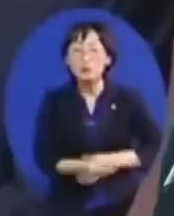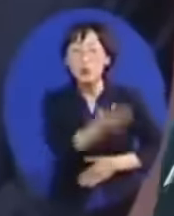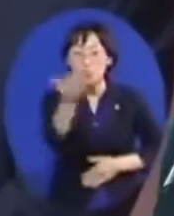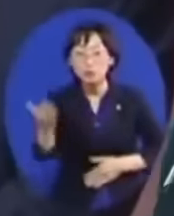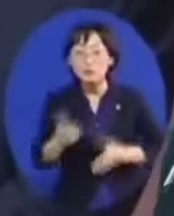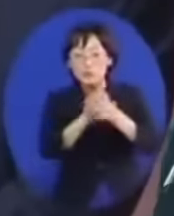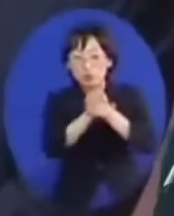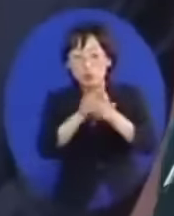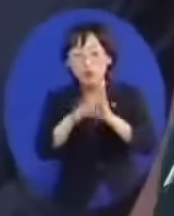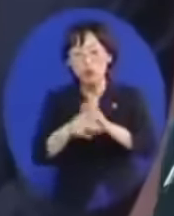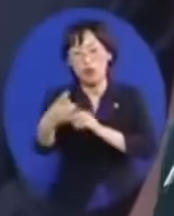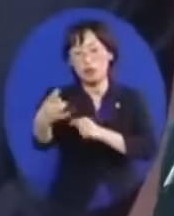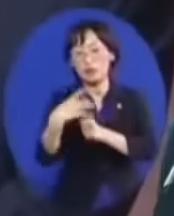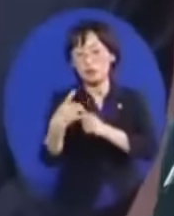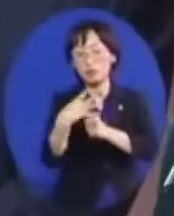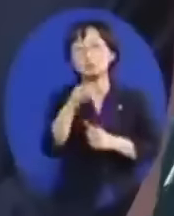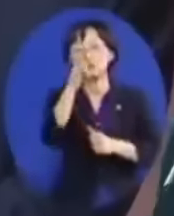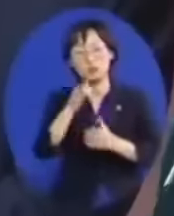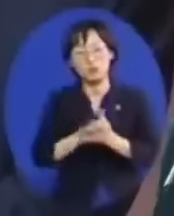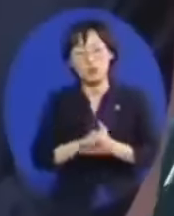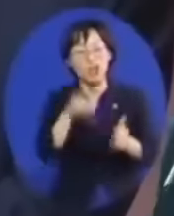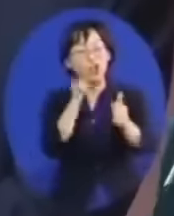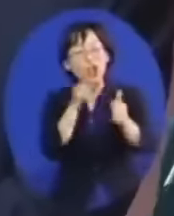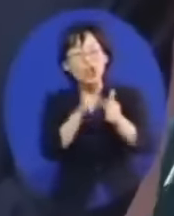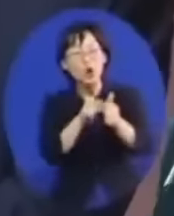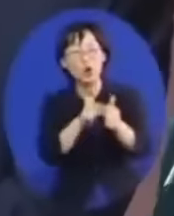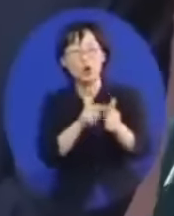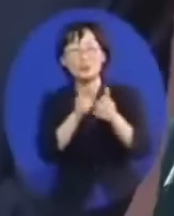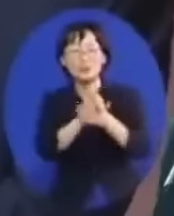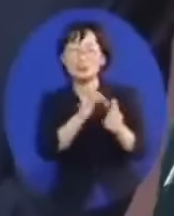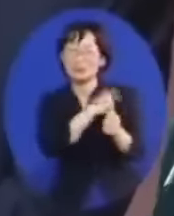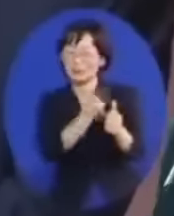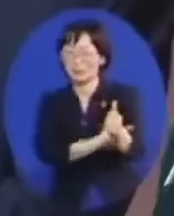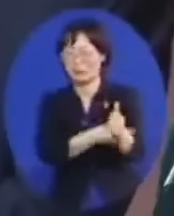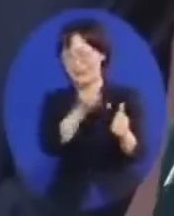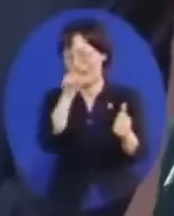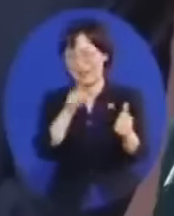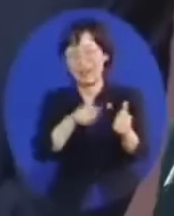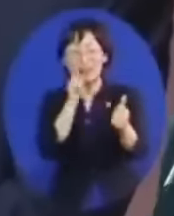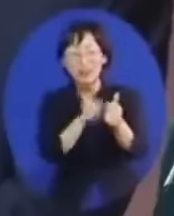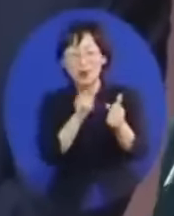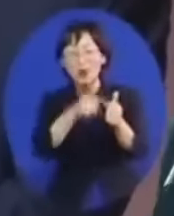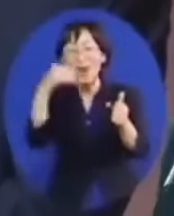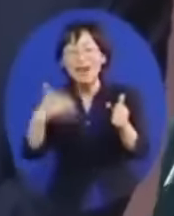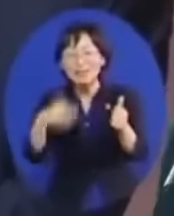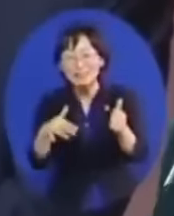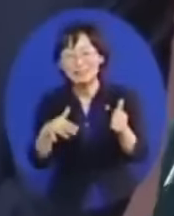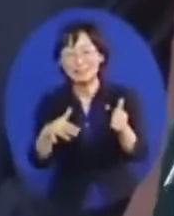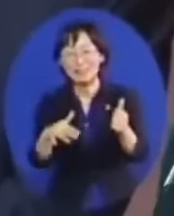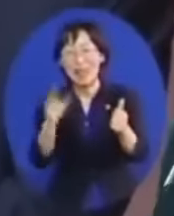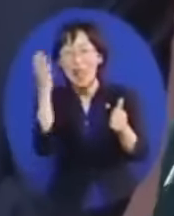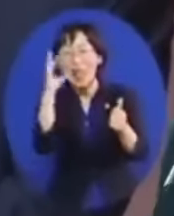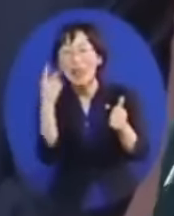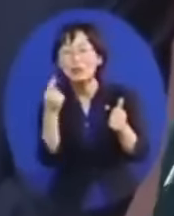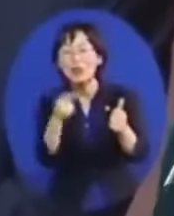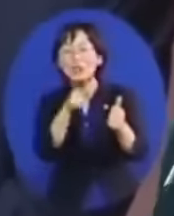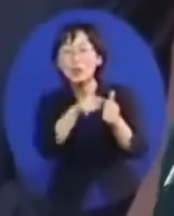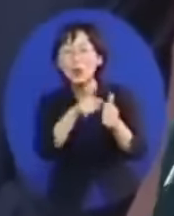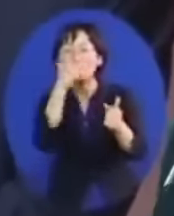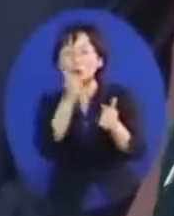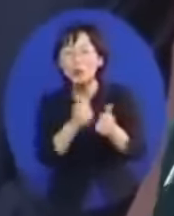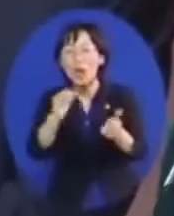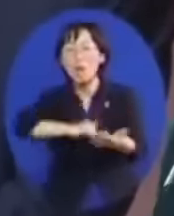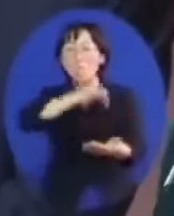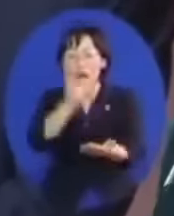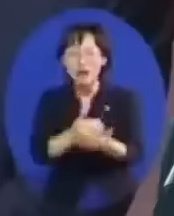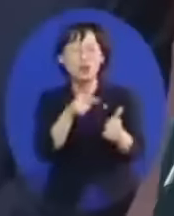기도하려면 참소를 합니다. 너는 기도할 자격이 없어. 너는 아직 어린애기야. 너는 죄가 너무